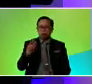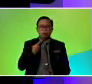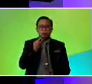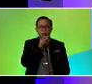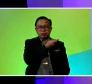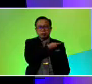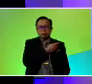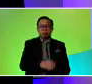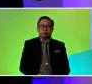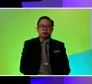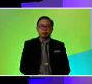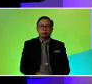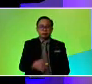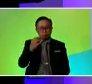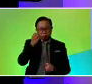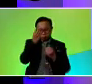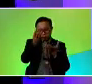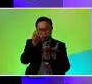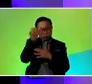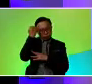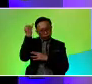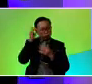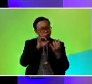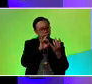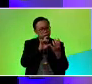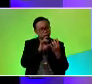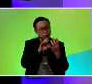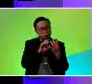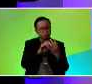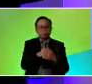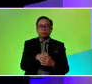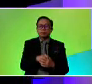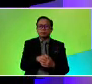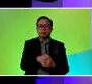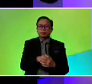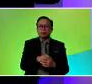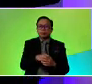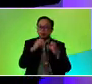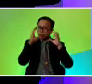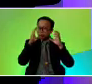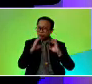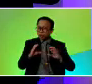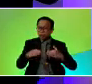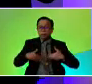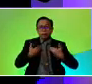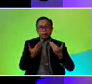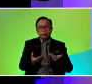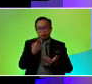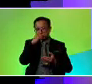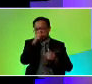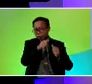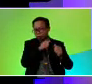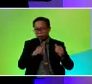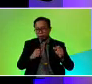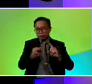Oke bencana ideal Oke kemaren saya kemahiran kecakapan bagaimana untuk mengelakkan